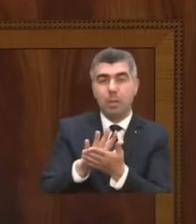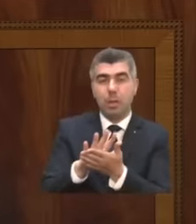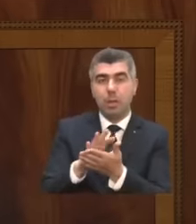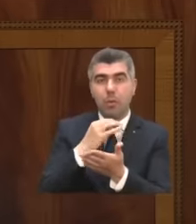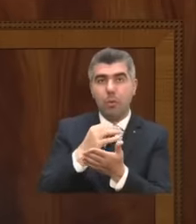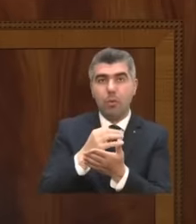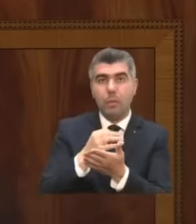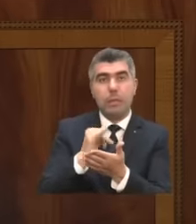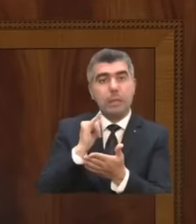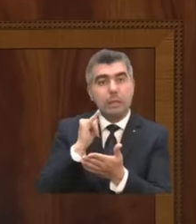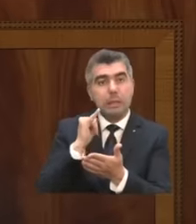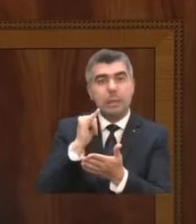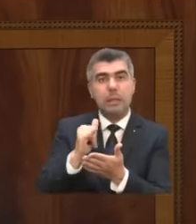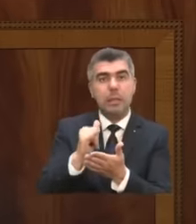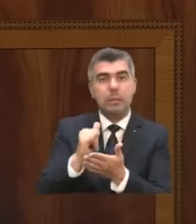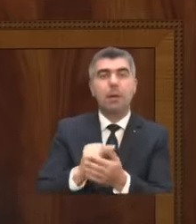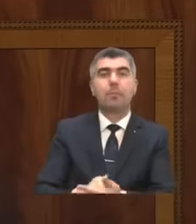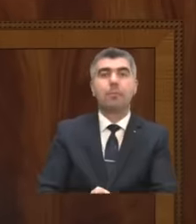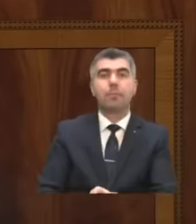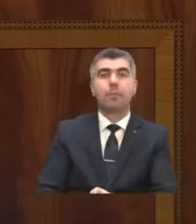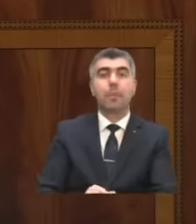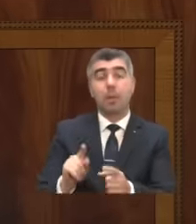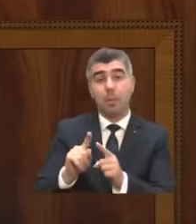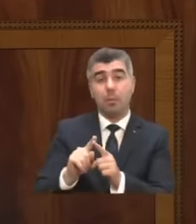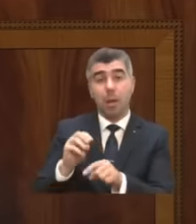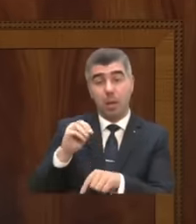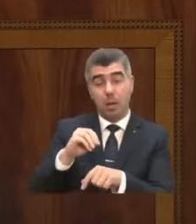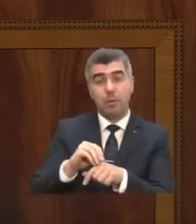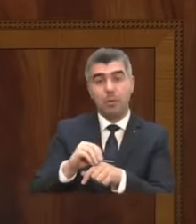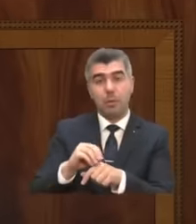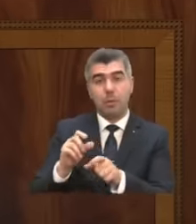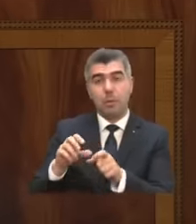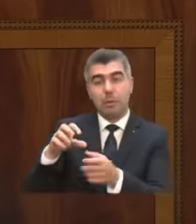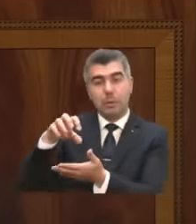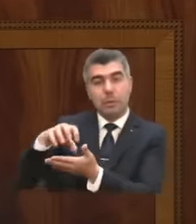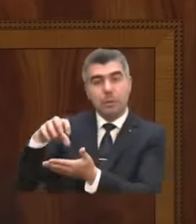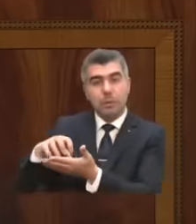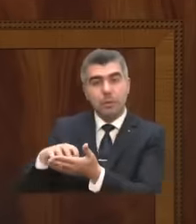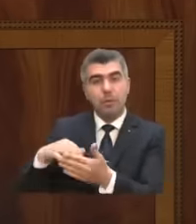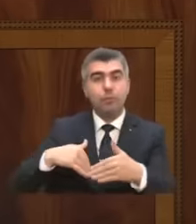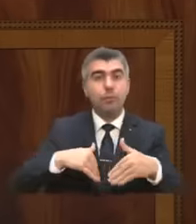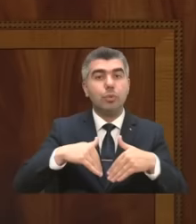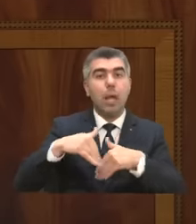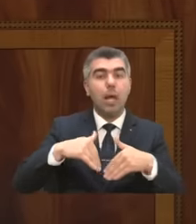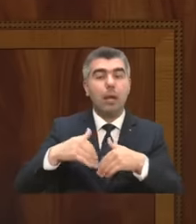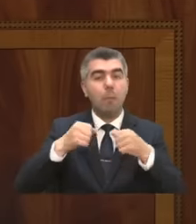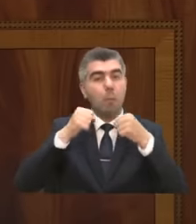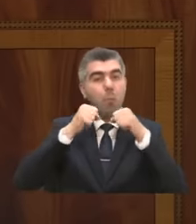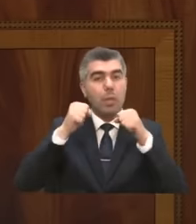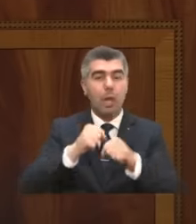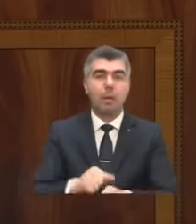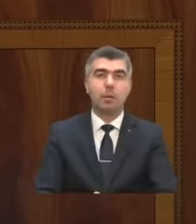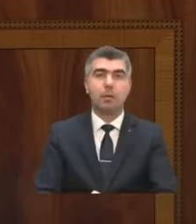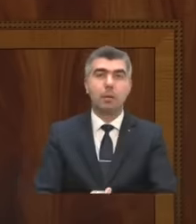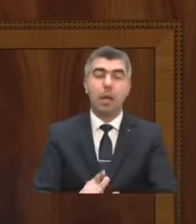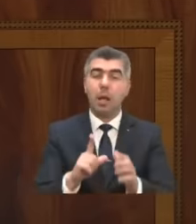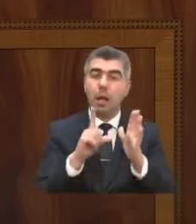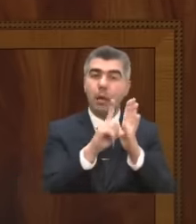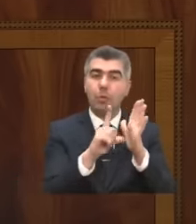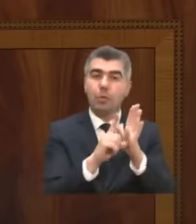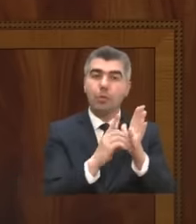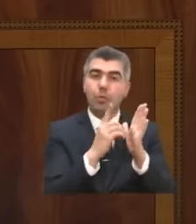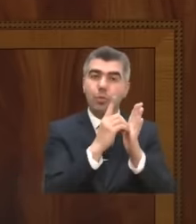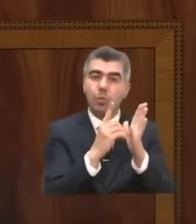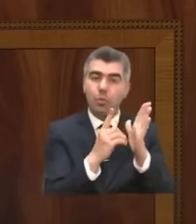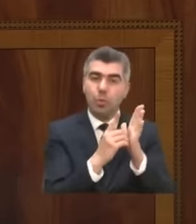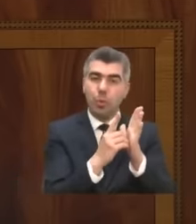حذاري من اننا فعلا نخلقوا تنسيقيات غادي يعملوا لنا الشوارع مستقبلا. حولتم حقوق دستوريه في في في الشغل وفي